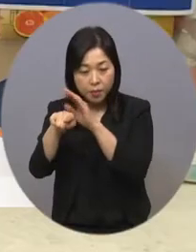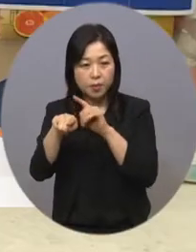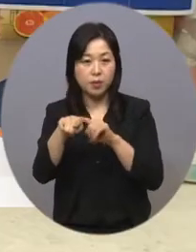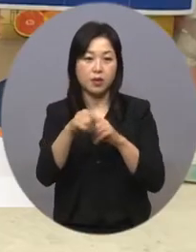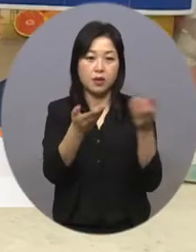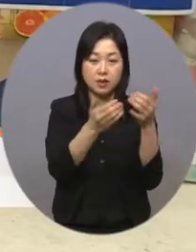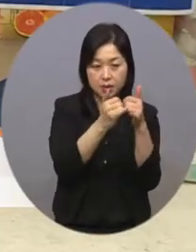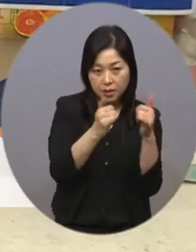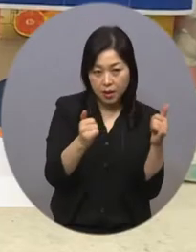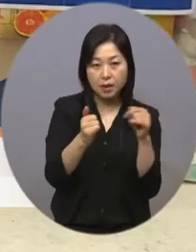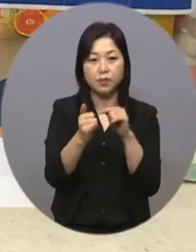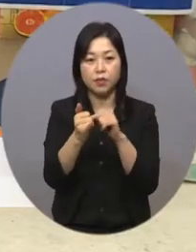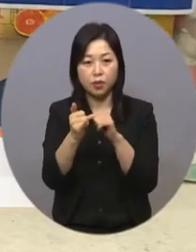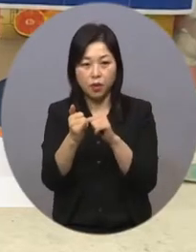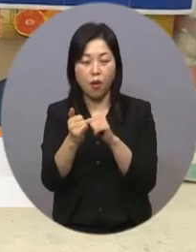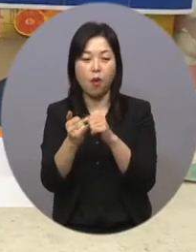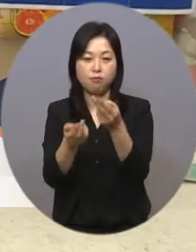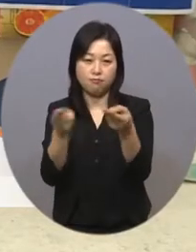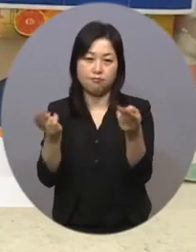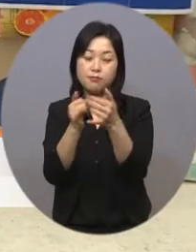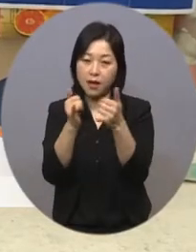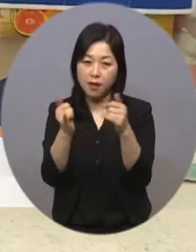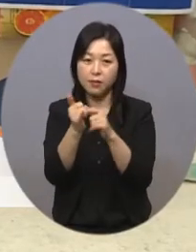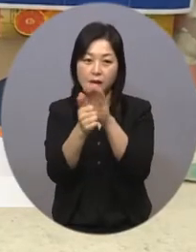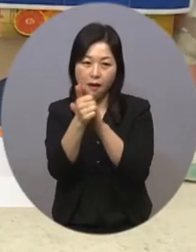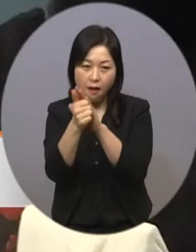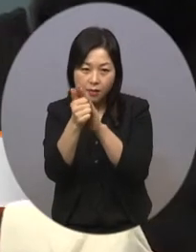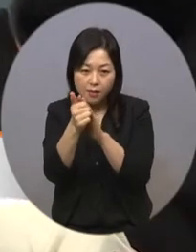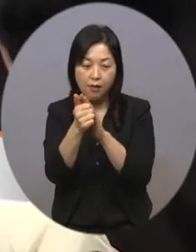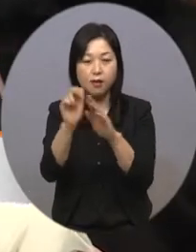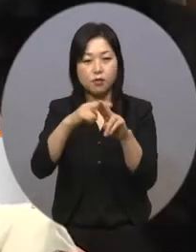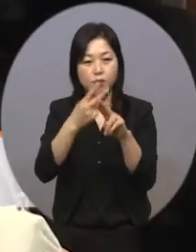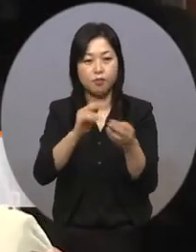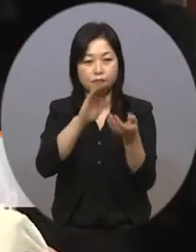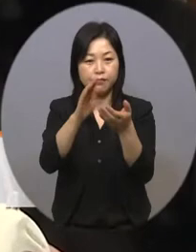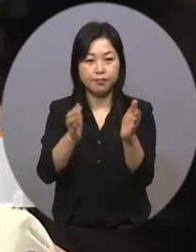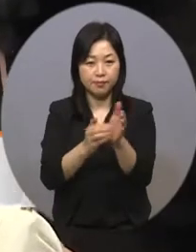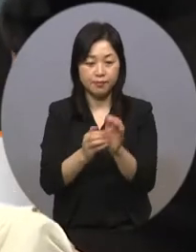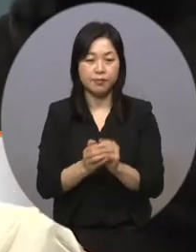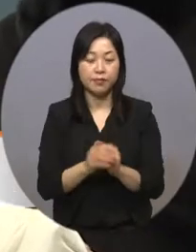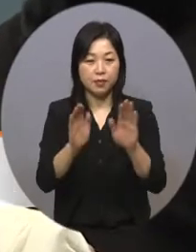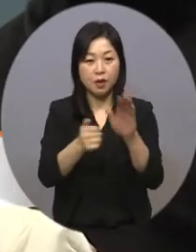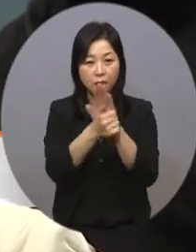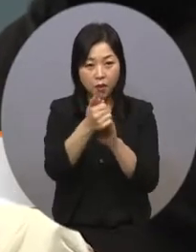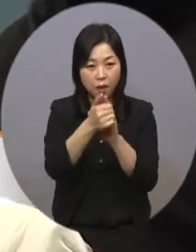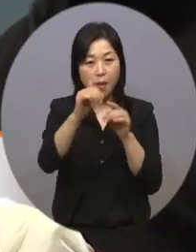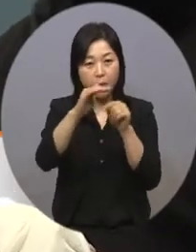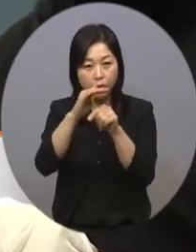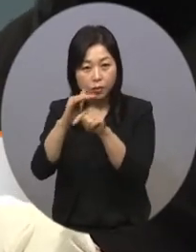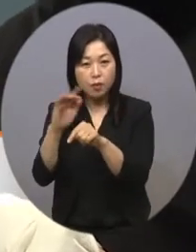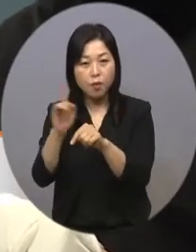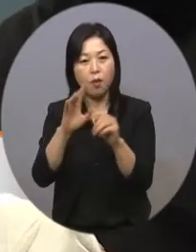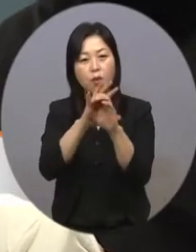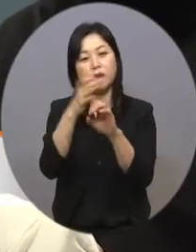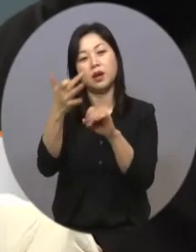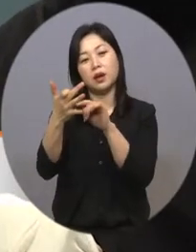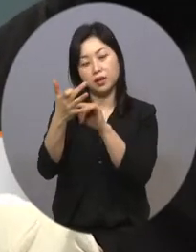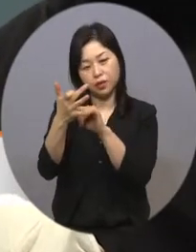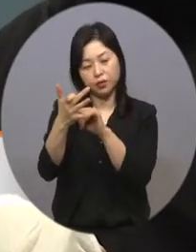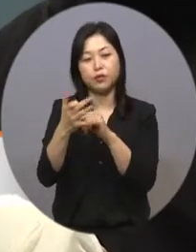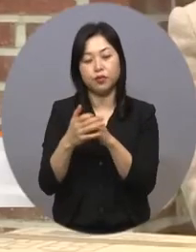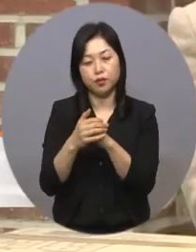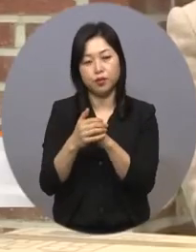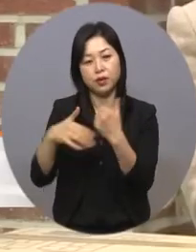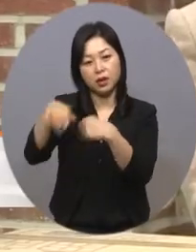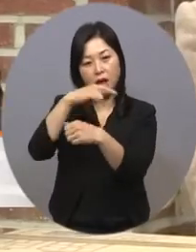종사자들을 위문 격려하고 위문품을 전달했습니다. 이번 위문은 코로나19 방역 상황을 고려해 간소하게